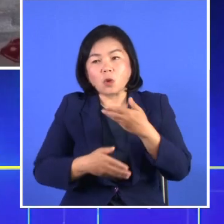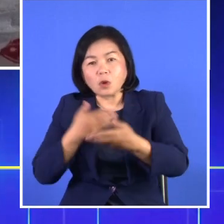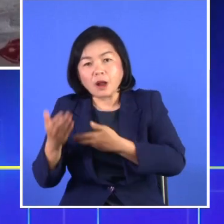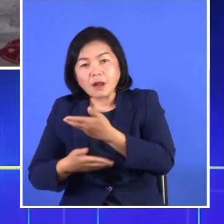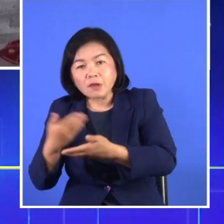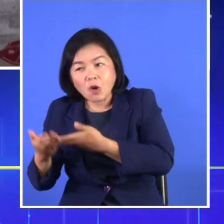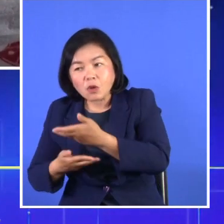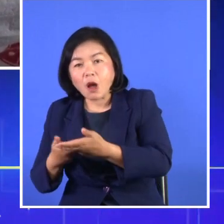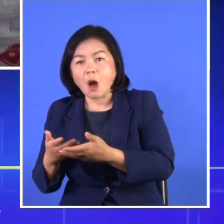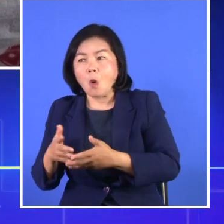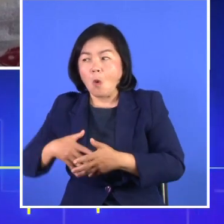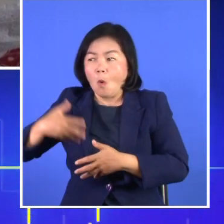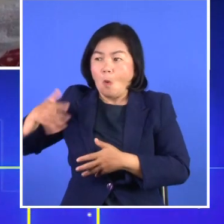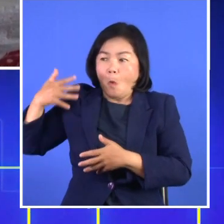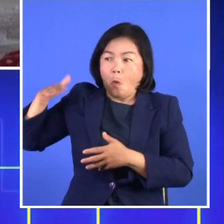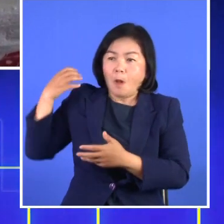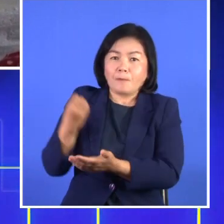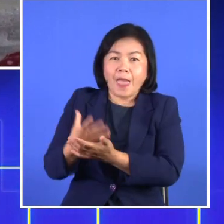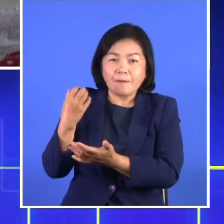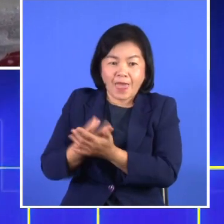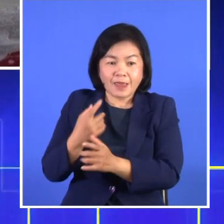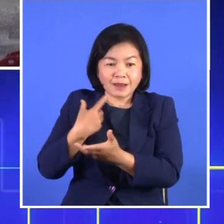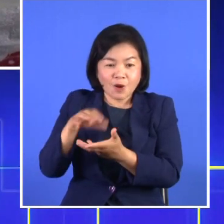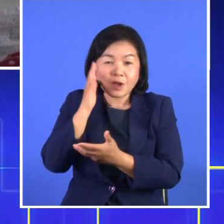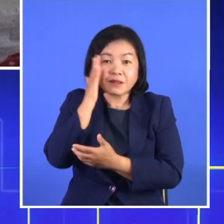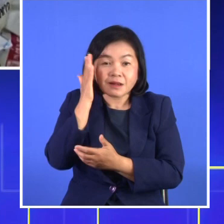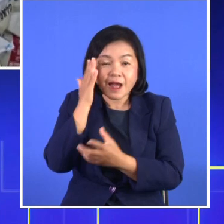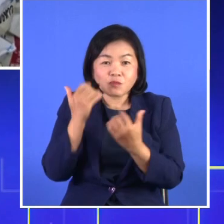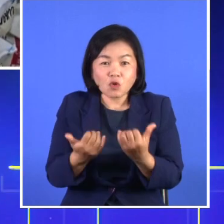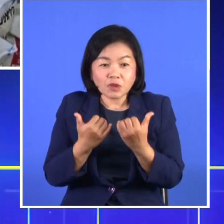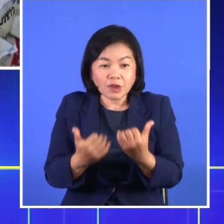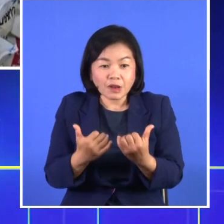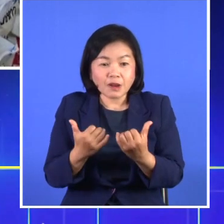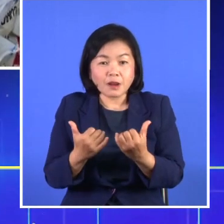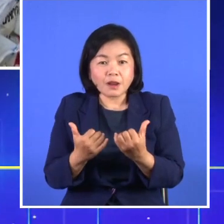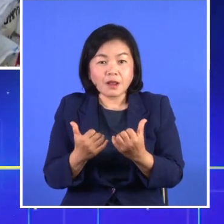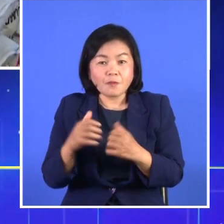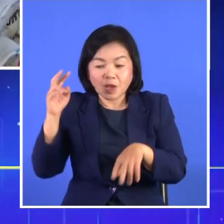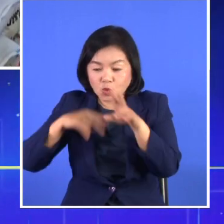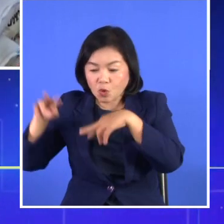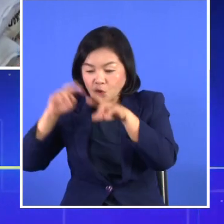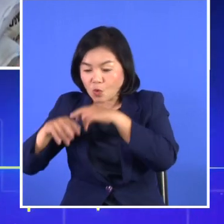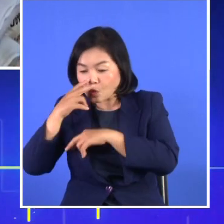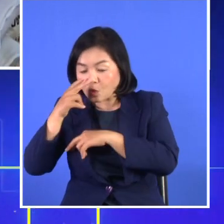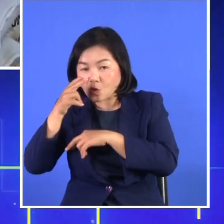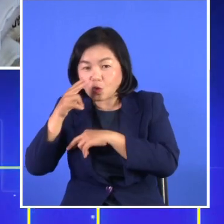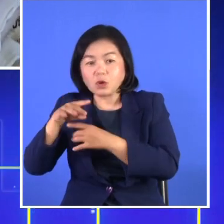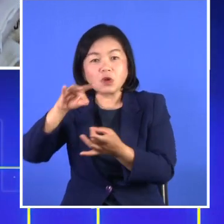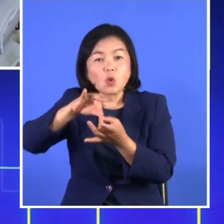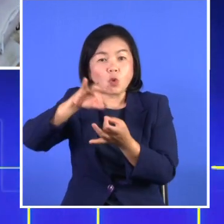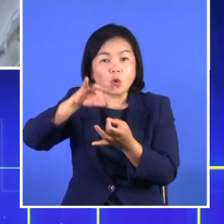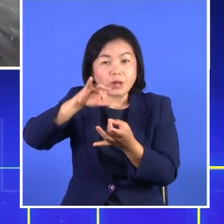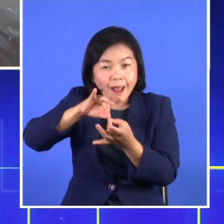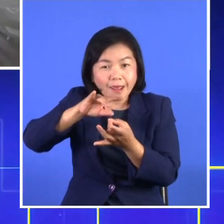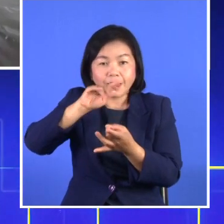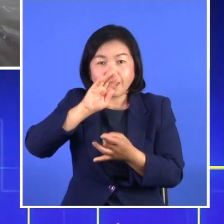ม โอ้โหเดี๋ยวผมบอกราคาให้ฟังนะครับ ค ุณผู้ชมฮะวันนี้นักข่าวไปสำรวจมาที่สุโขทัยตล